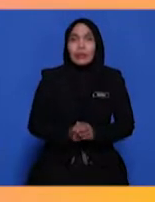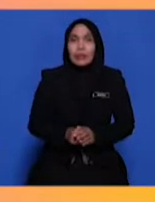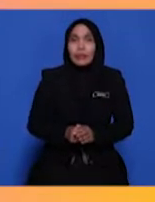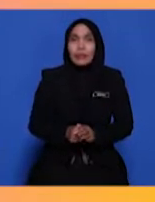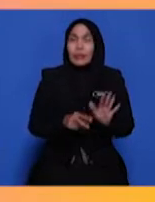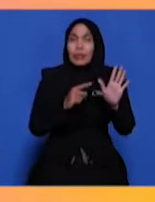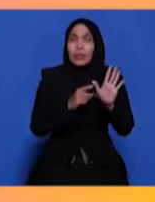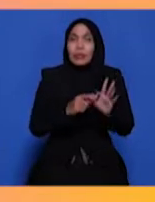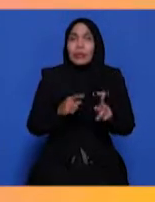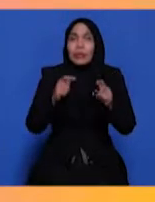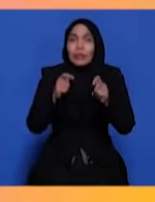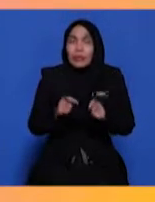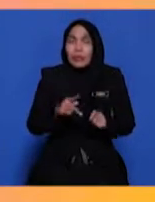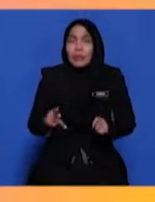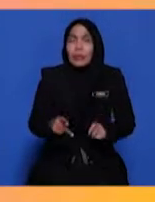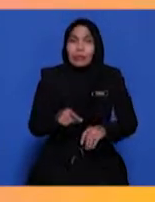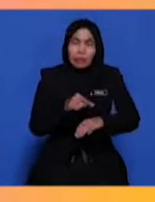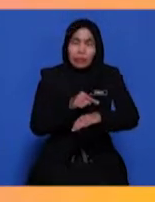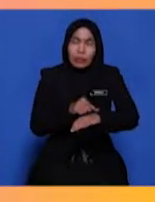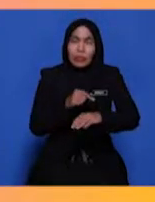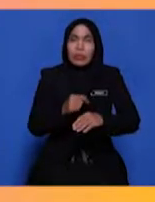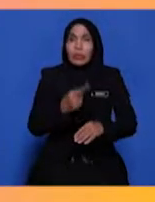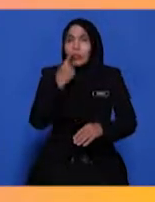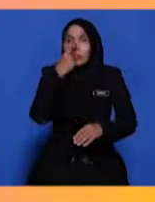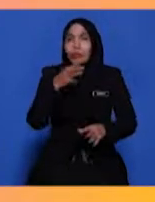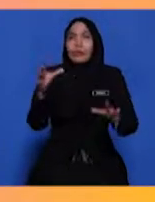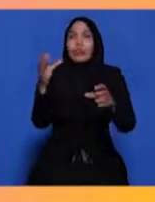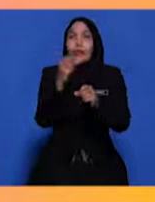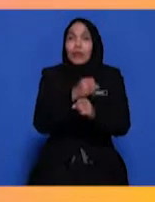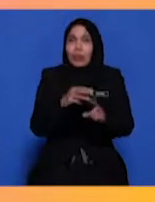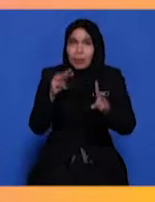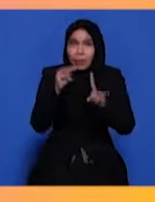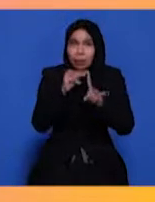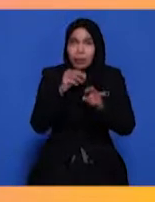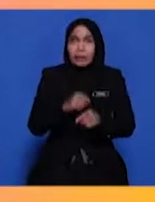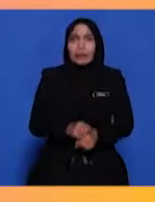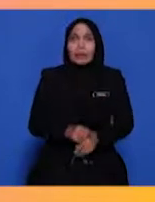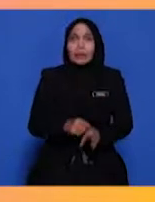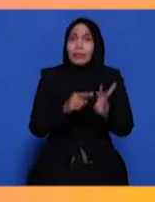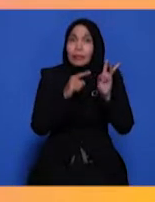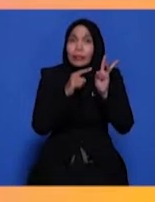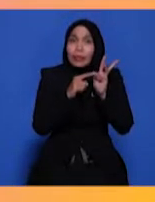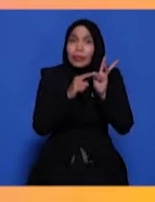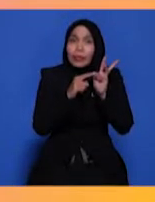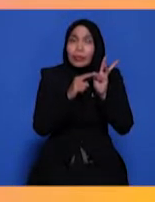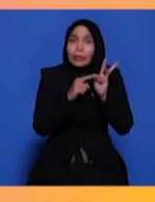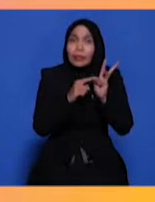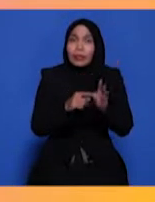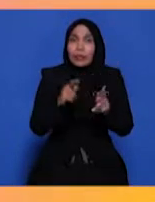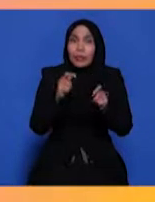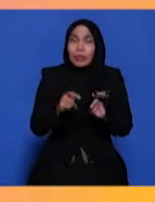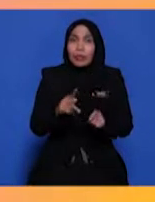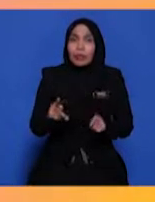menetapkan tempoh masa untuk mencapai setiap matlamat tersebut. Dan langkah terakhir ialah